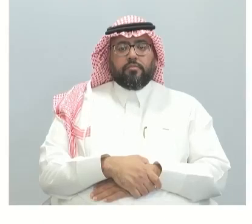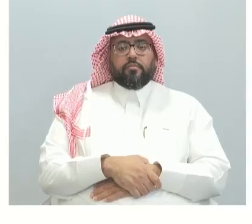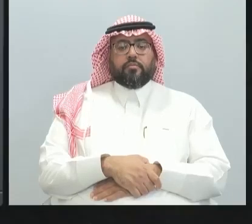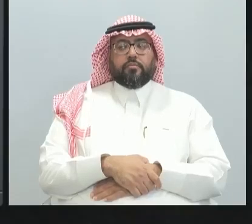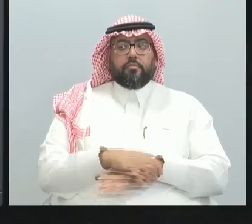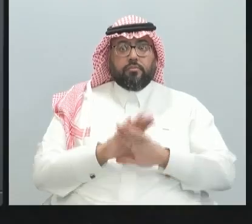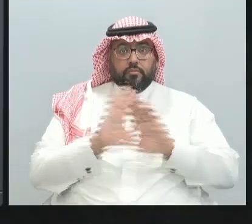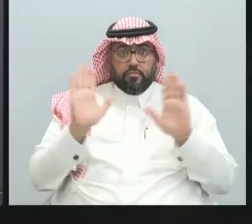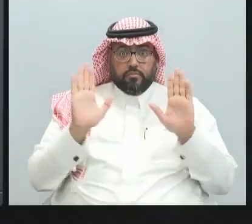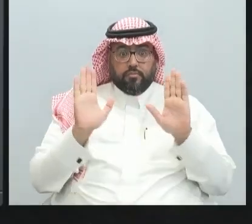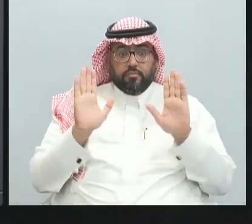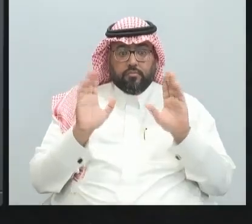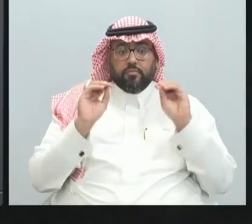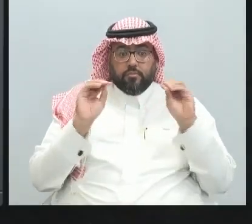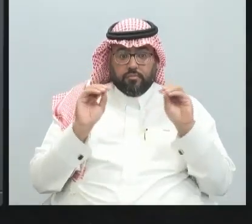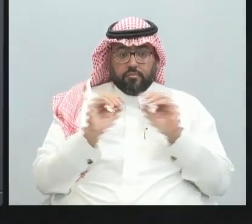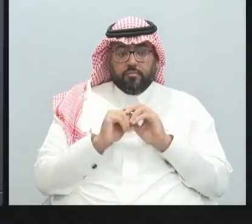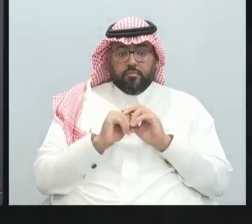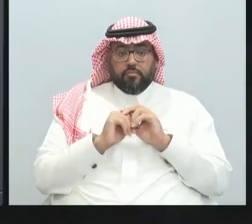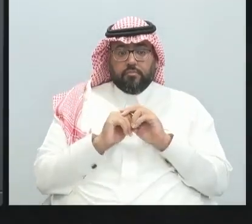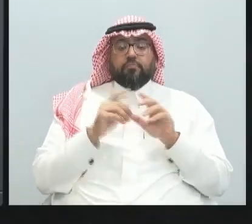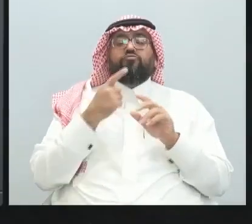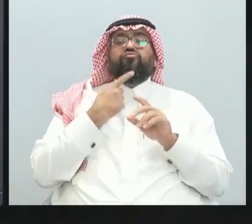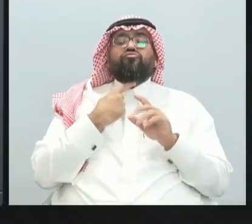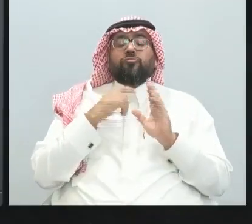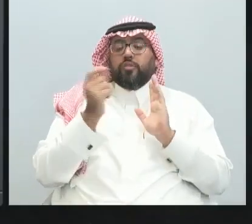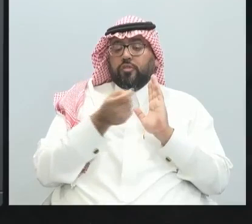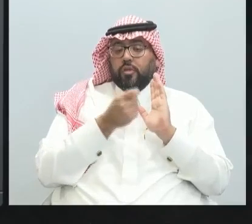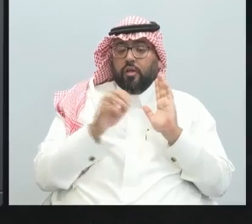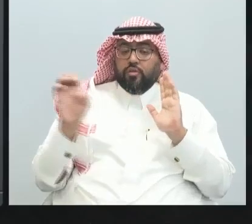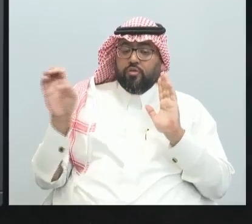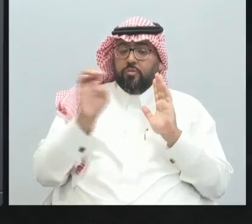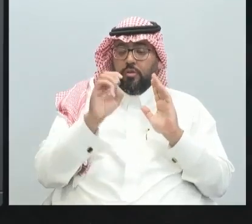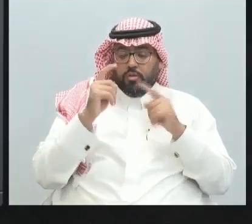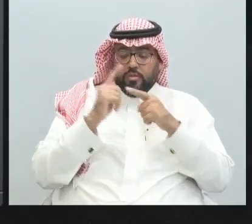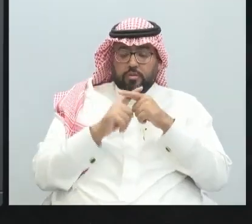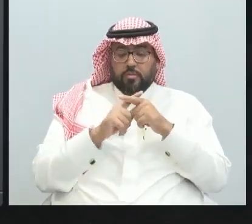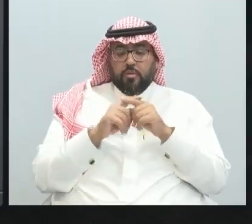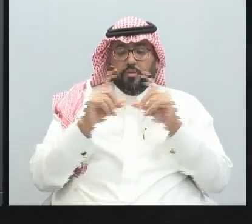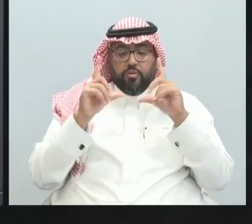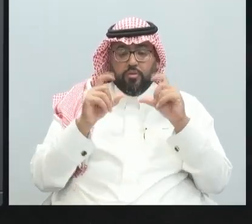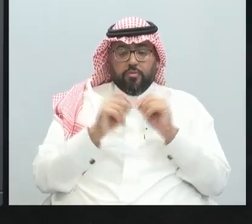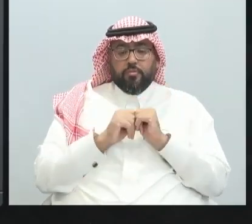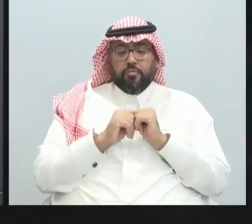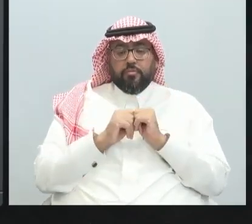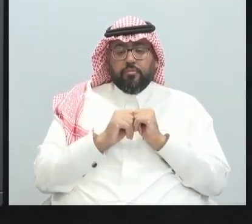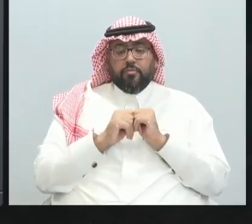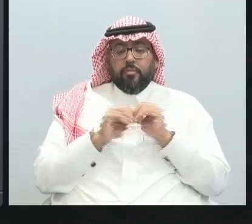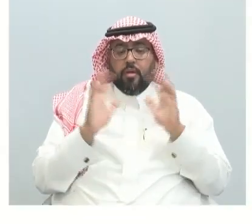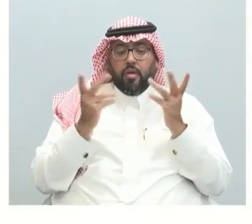هل انتهيتم احسنتم هنا نريد ان نكتب جمله الجمع التي تمثل هذه الصوره وهي القوارب